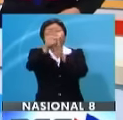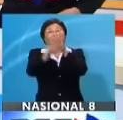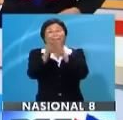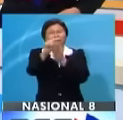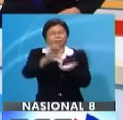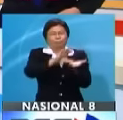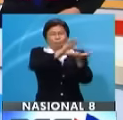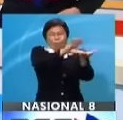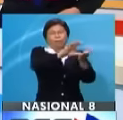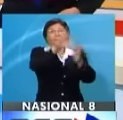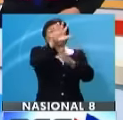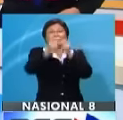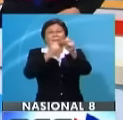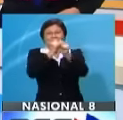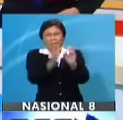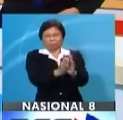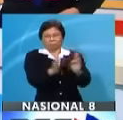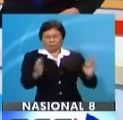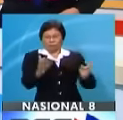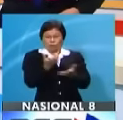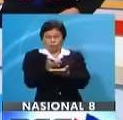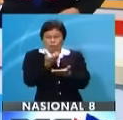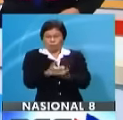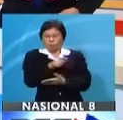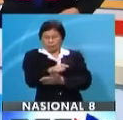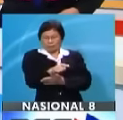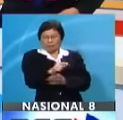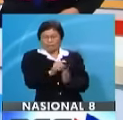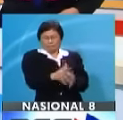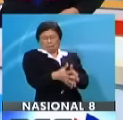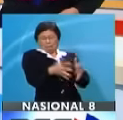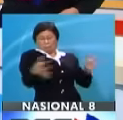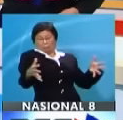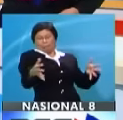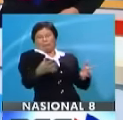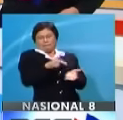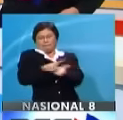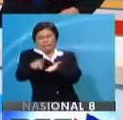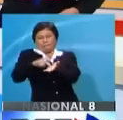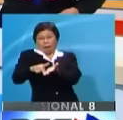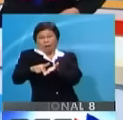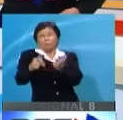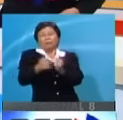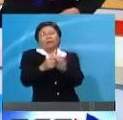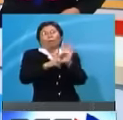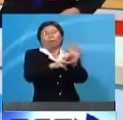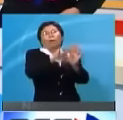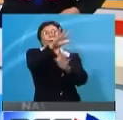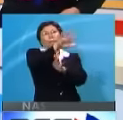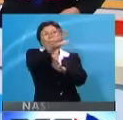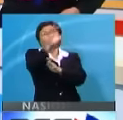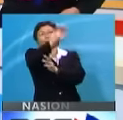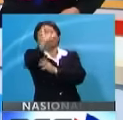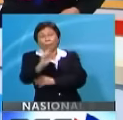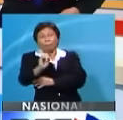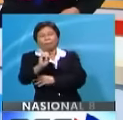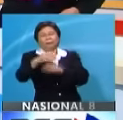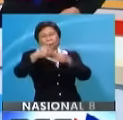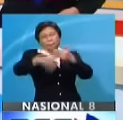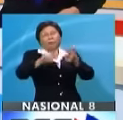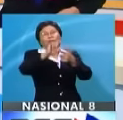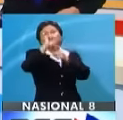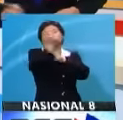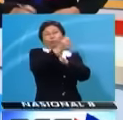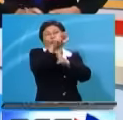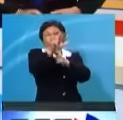bilion bagi tempoh 5 tahun, ekonomi merupakan komponen terbesar bagi perbelanjaan dengan mewakili 55%, diikuti